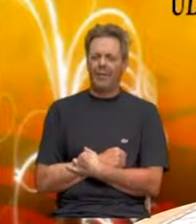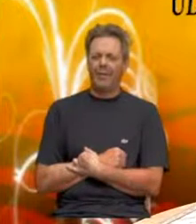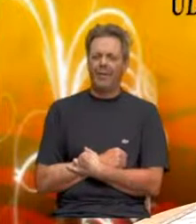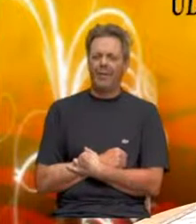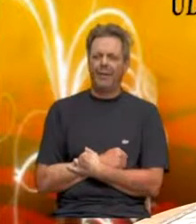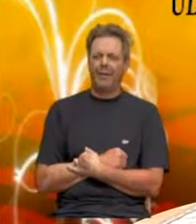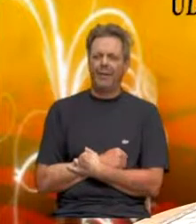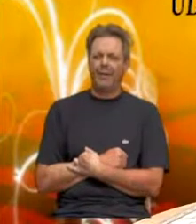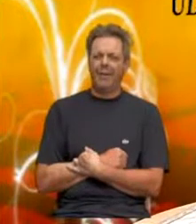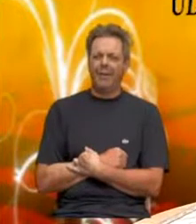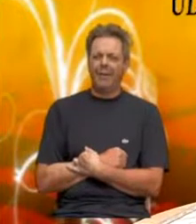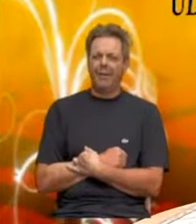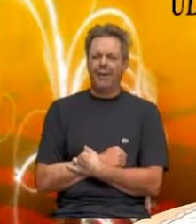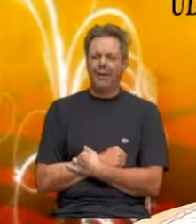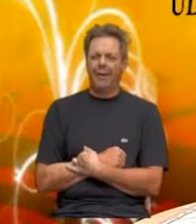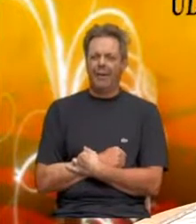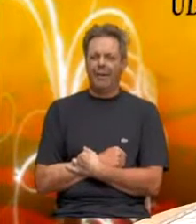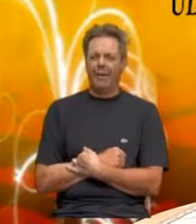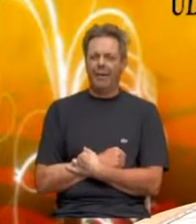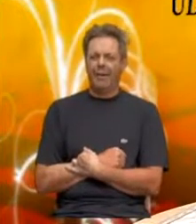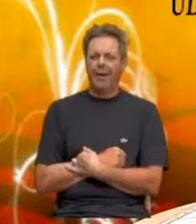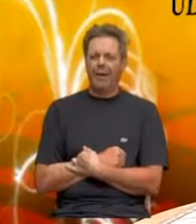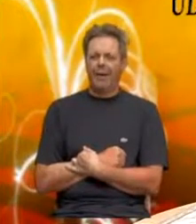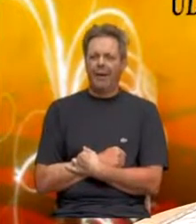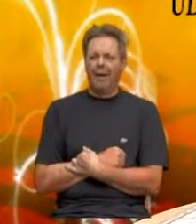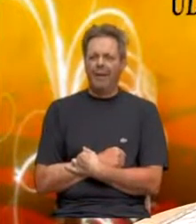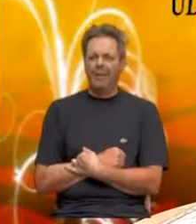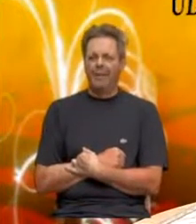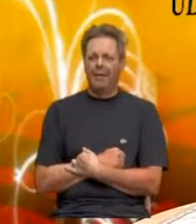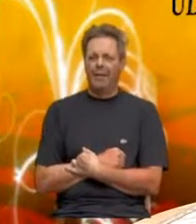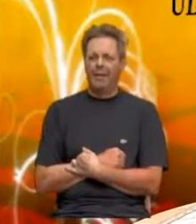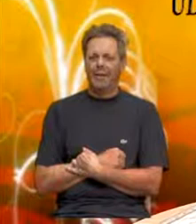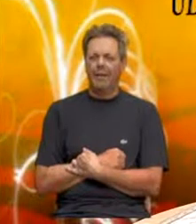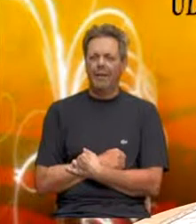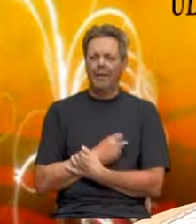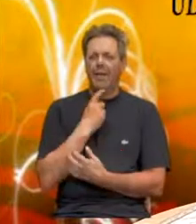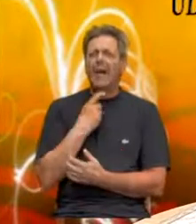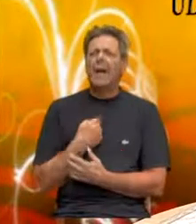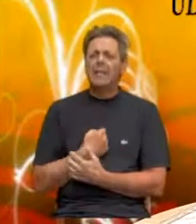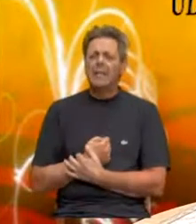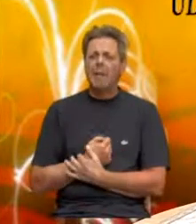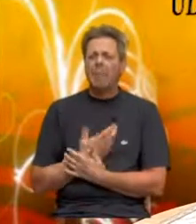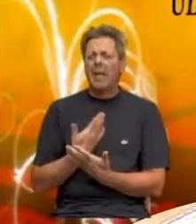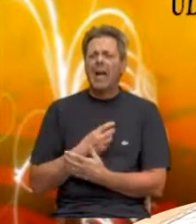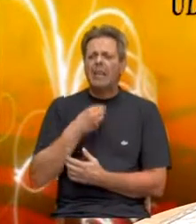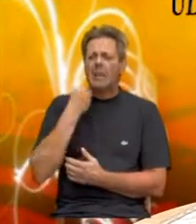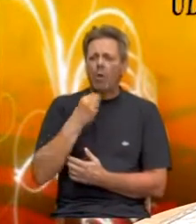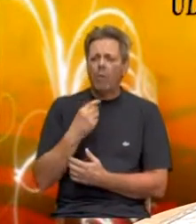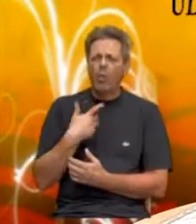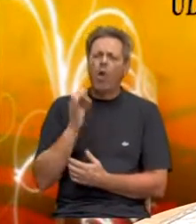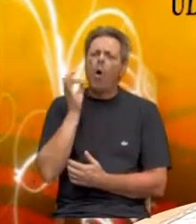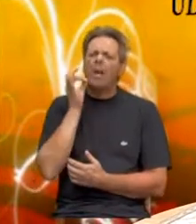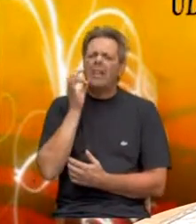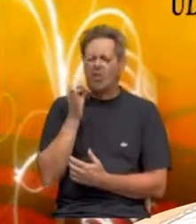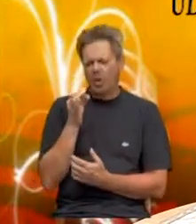Morala sam nešto jednu informaciju dobiti, ali sve je u redu. Sve je u redu. Recite mi, kad ste mi govorili o rizičnim